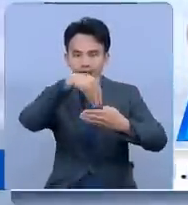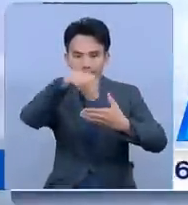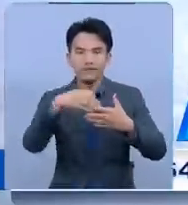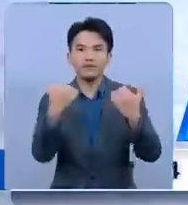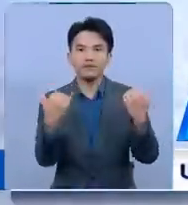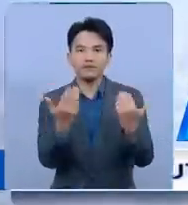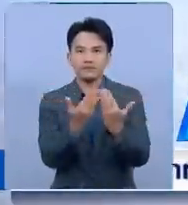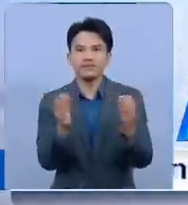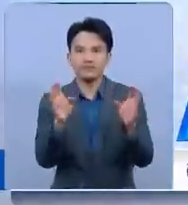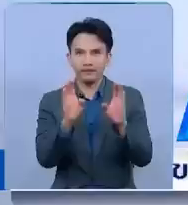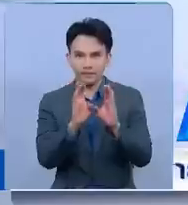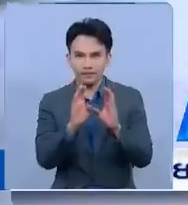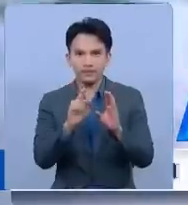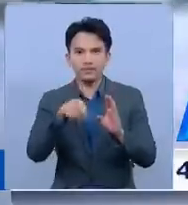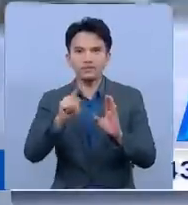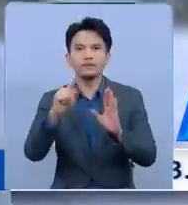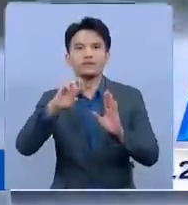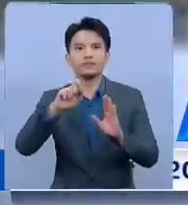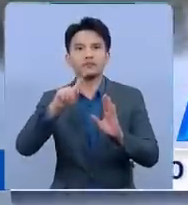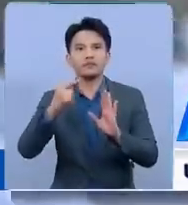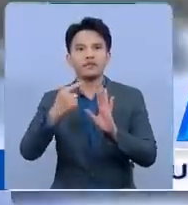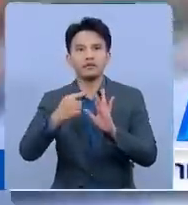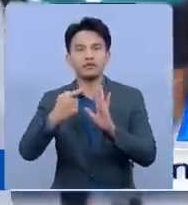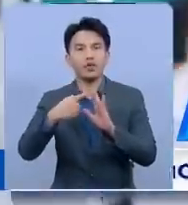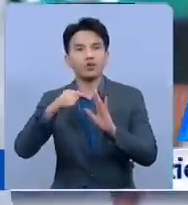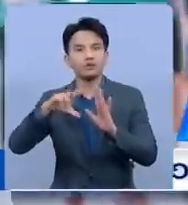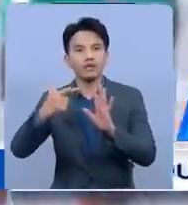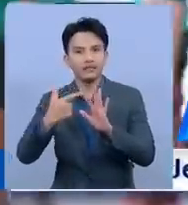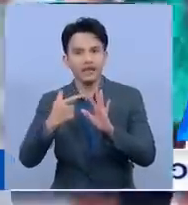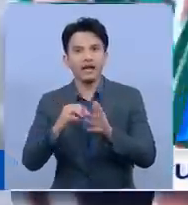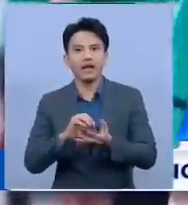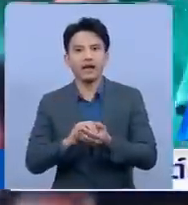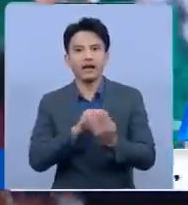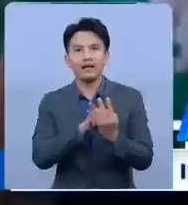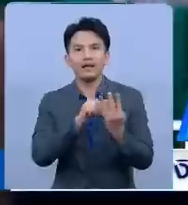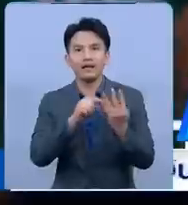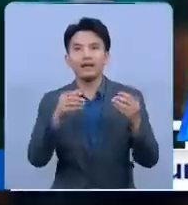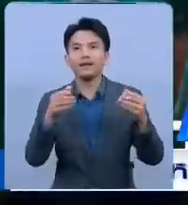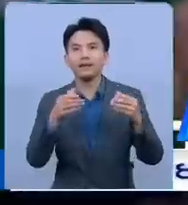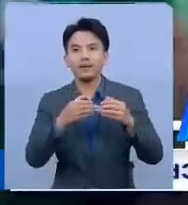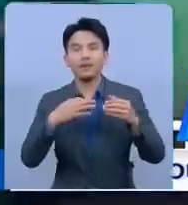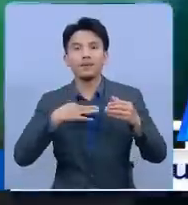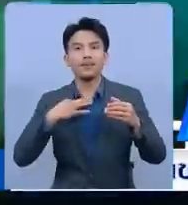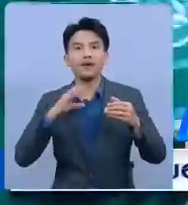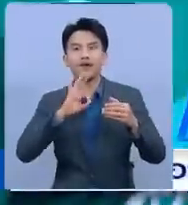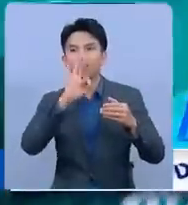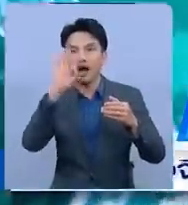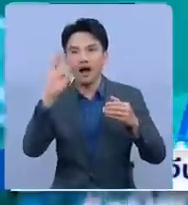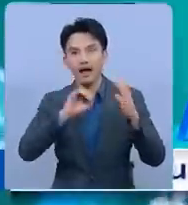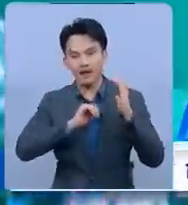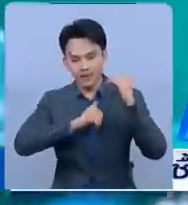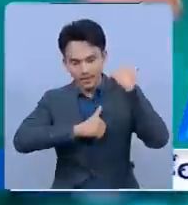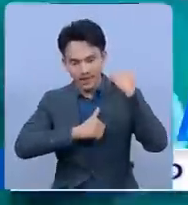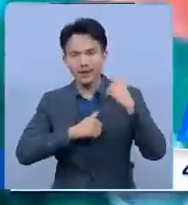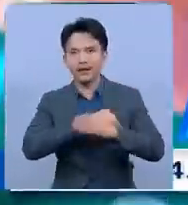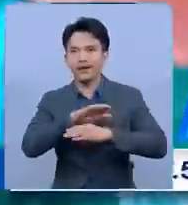ระกูลปิตุเตชะส่งผู้สมัคร4คนสวมเสื้อพักสีฟ้าพักประชาธิปัตย์ครบที